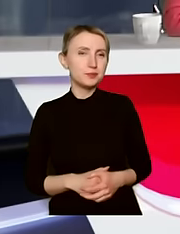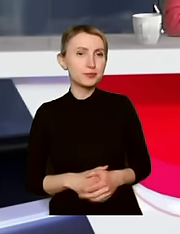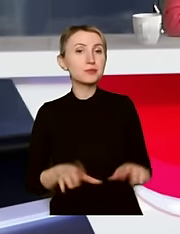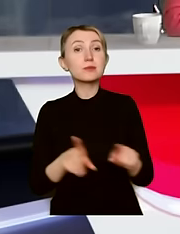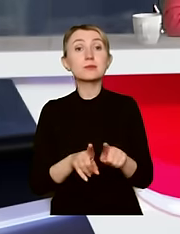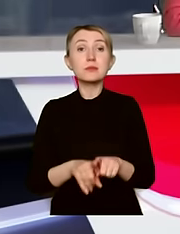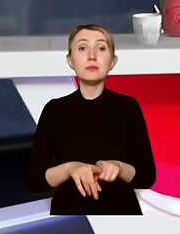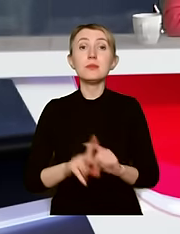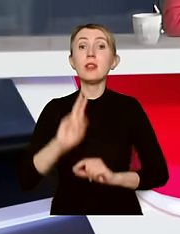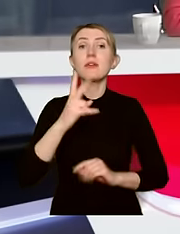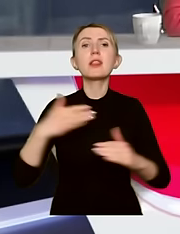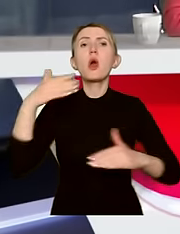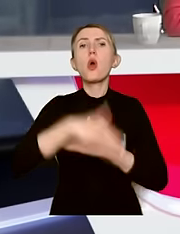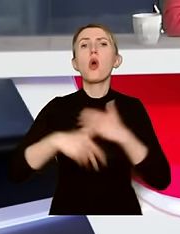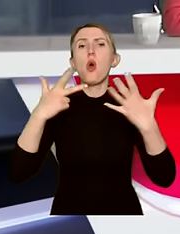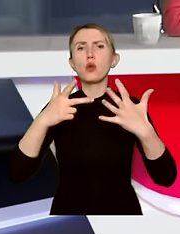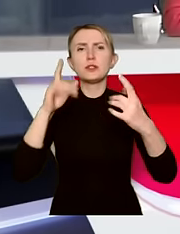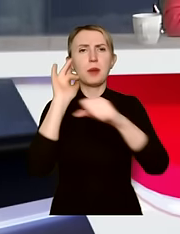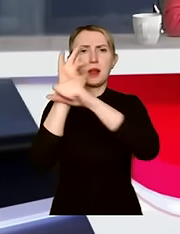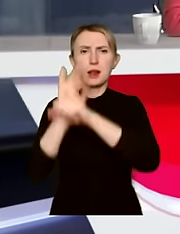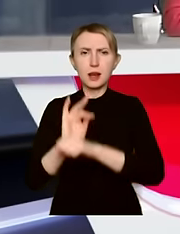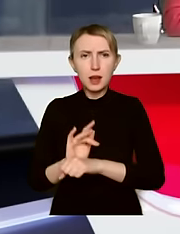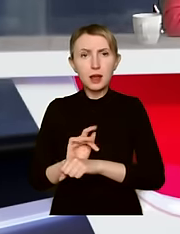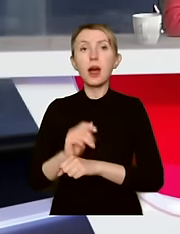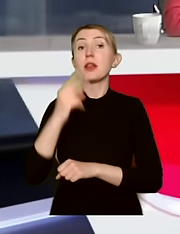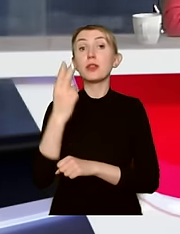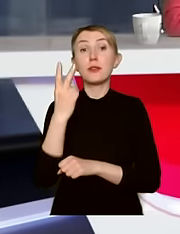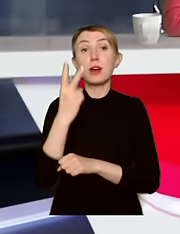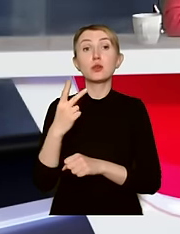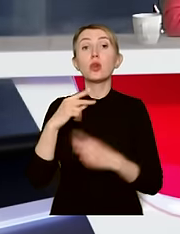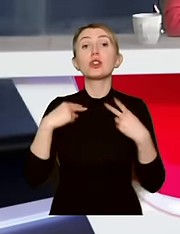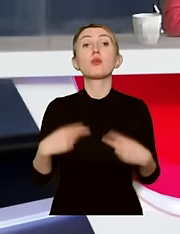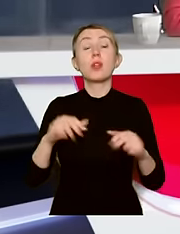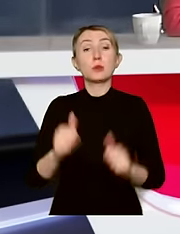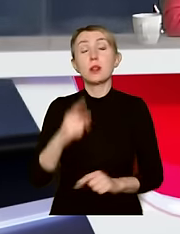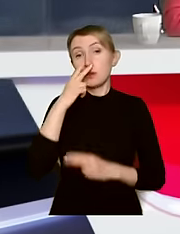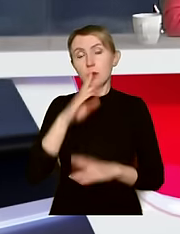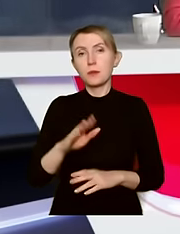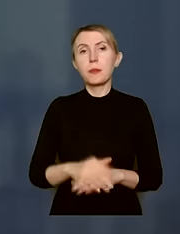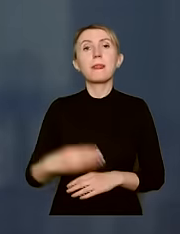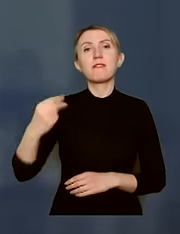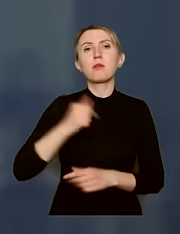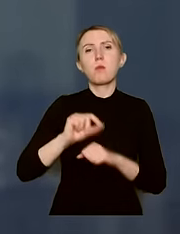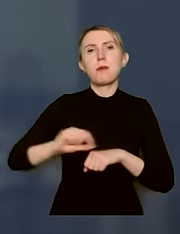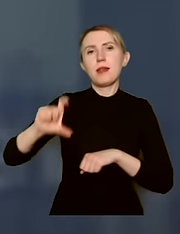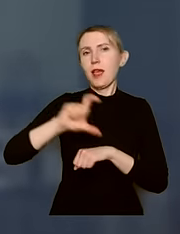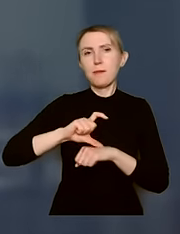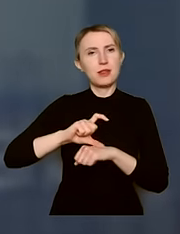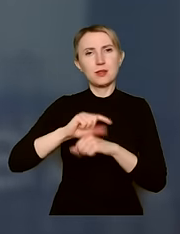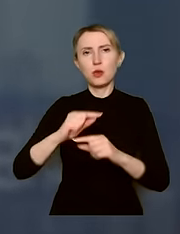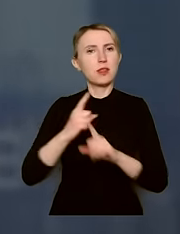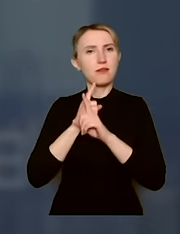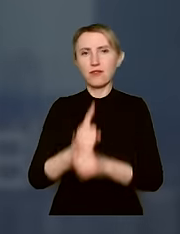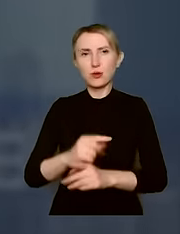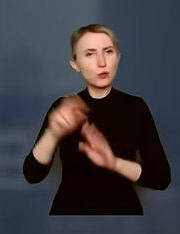dwa z tych ostatnich 8 zarzutów mi się na Trybunał Stanu podobają. Wypłacanie sobie premii w sposób niezgodny z przepisami